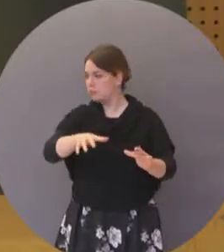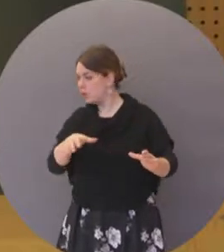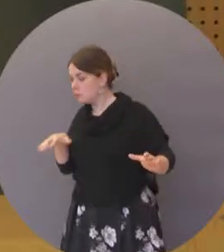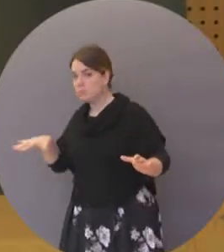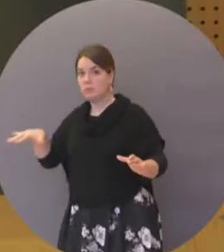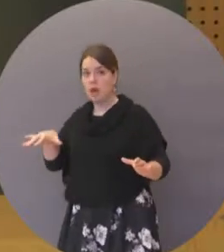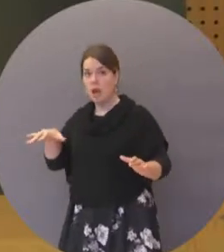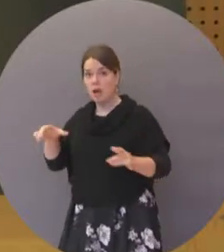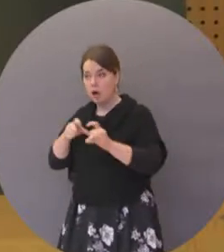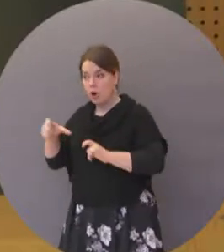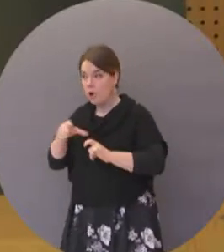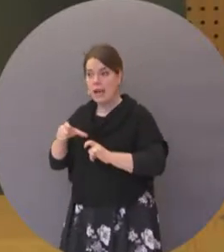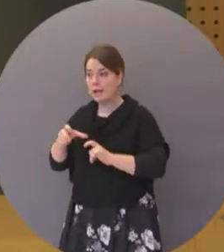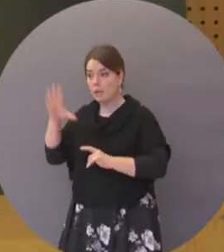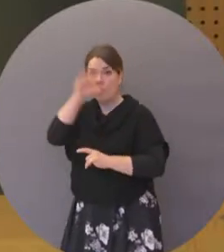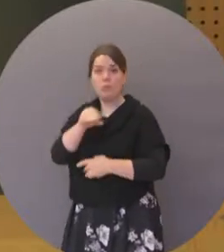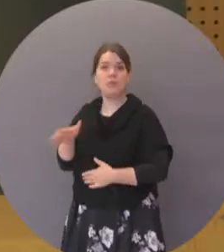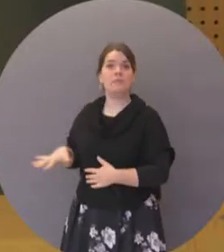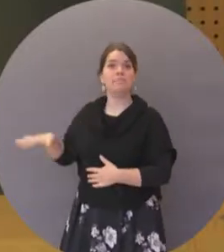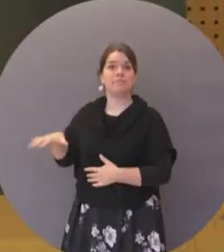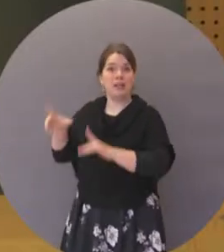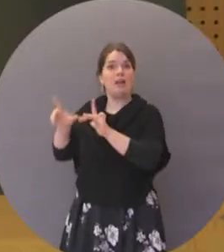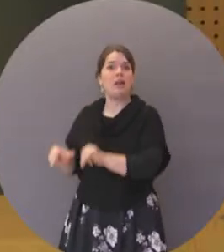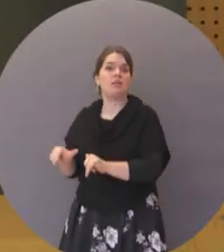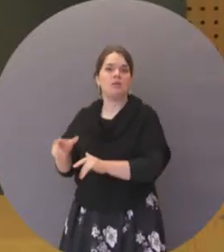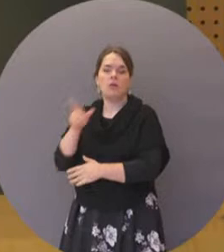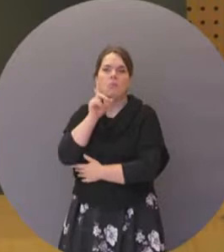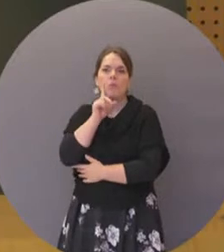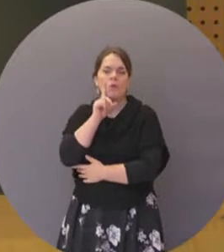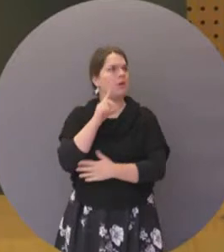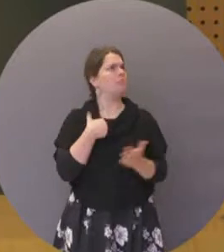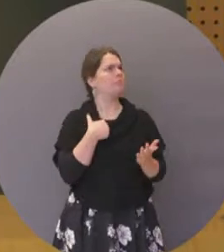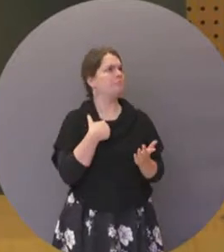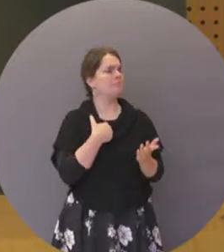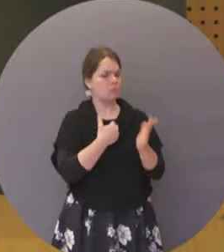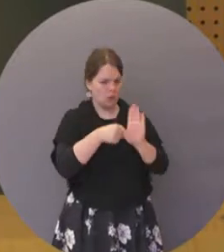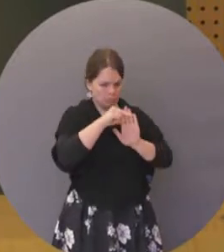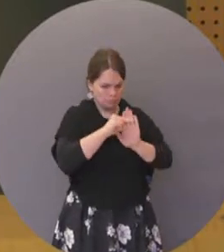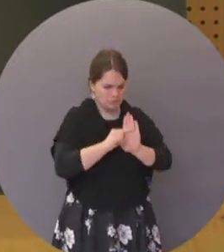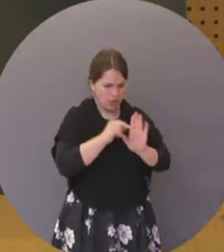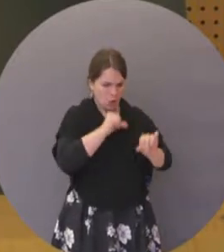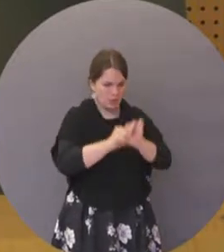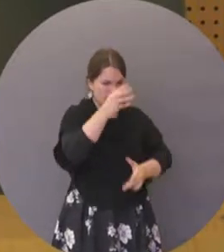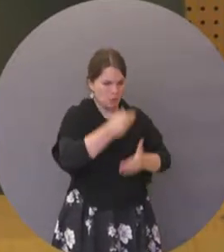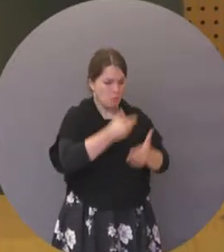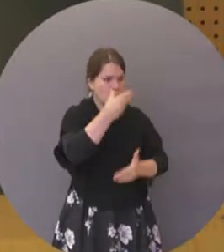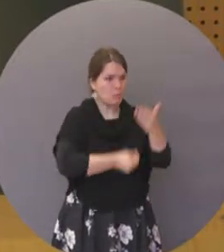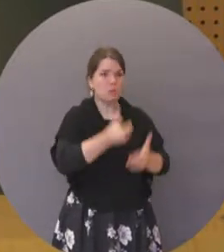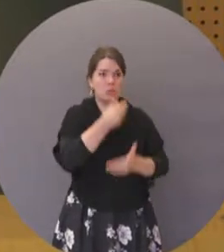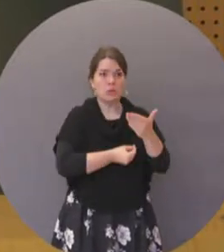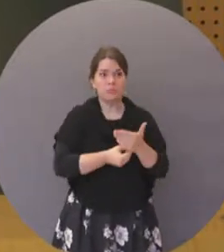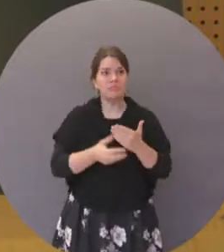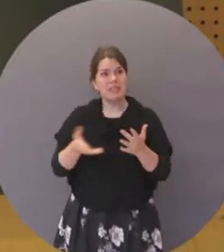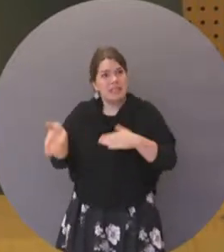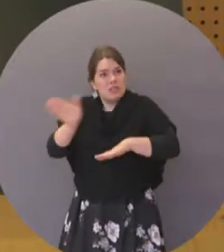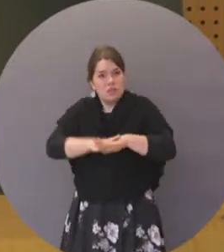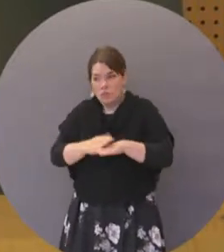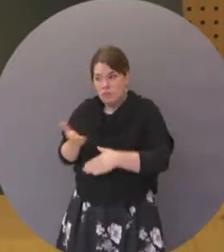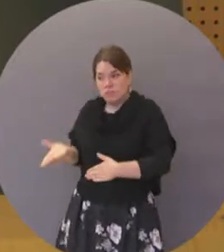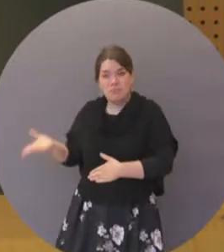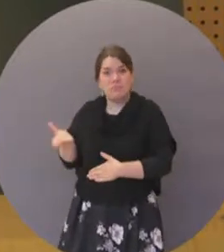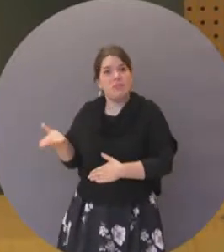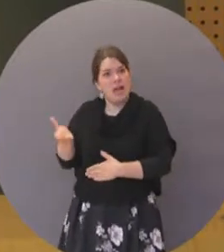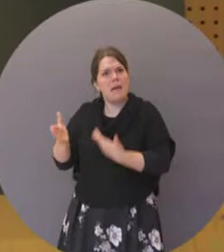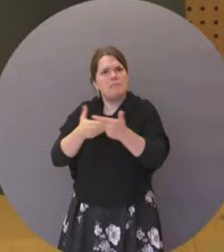des dispositions puisque nos cochons pas l'ensemble des cases requis pourtant collègues essentiels au bon